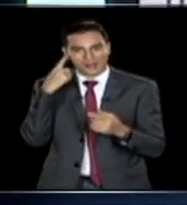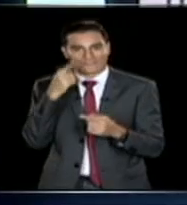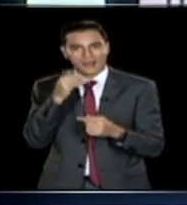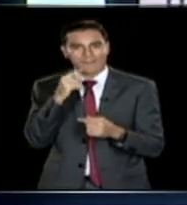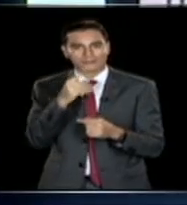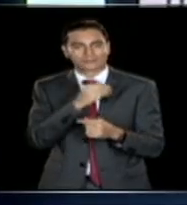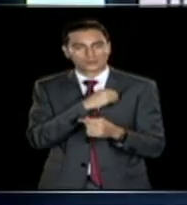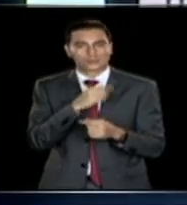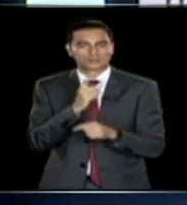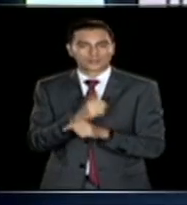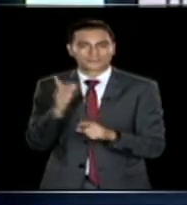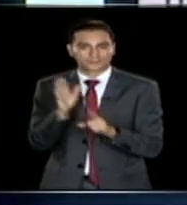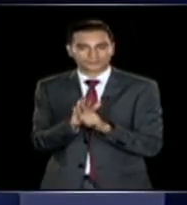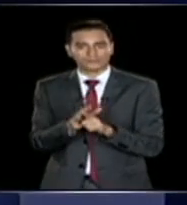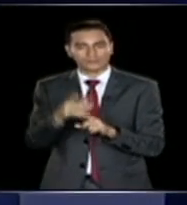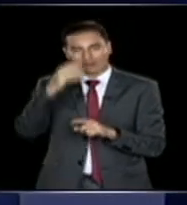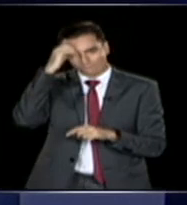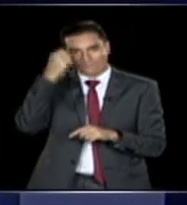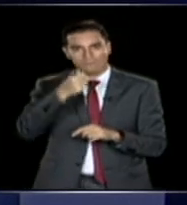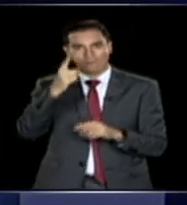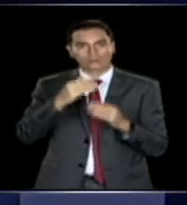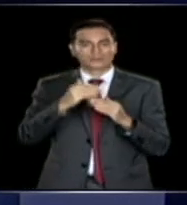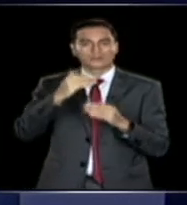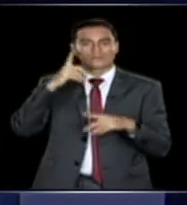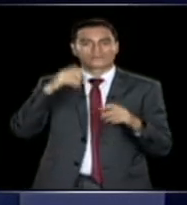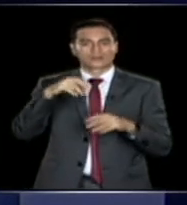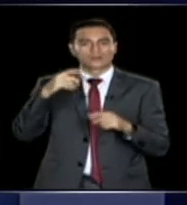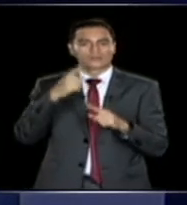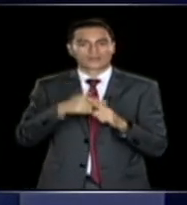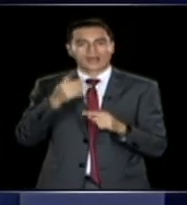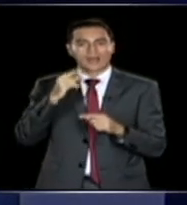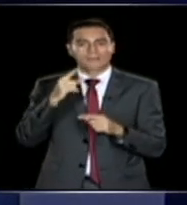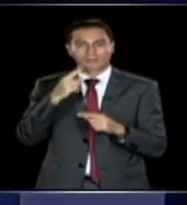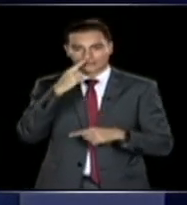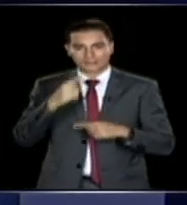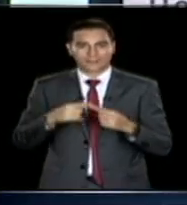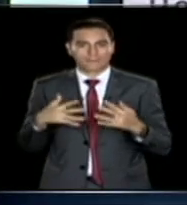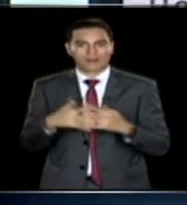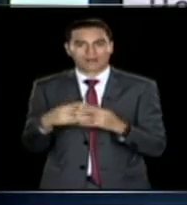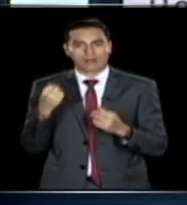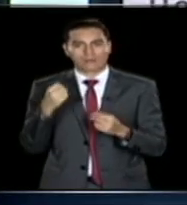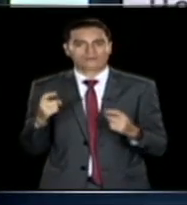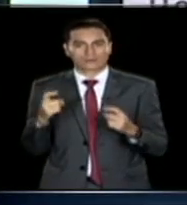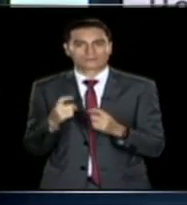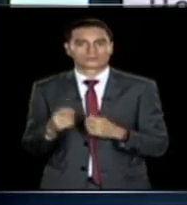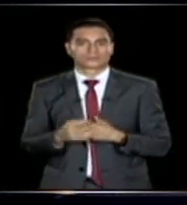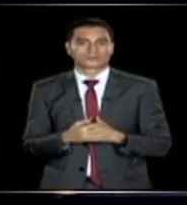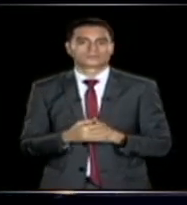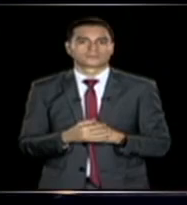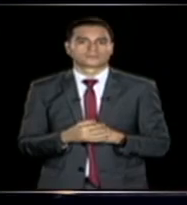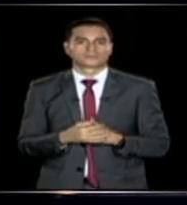أحمد يعني. فألف مبروك ليهم وبالتوفيق، وإن شاء الله أحمد يبقى أحسن لاعب في الموسم إن شاء الله بإذن الله.